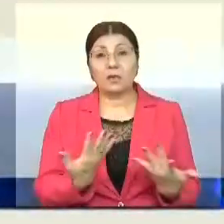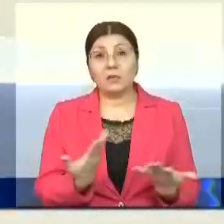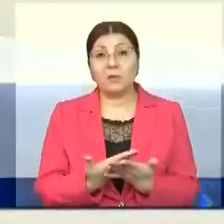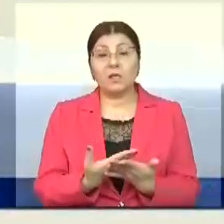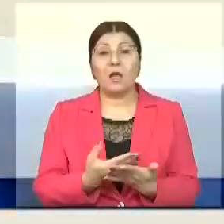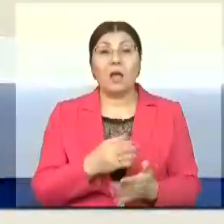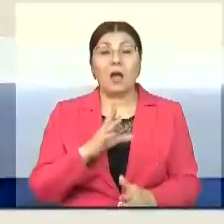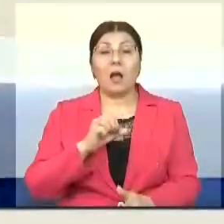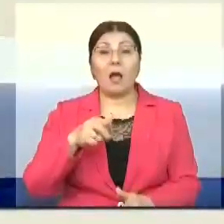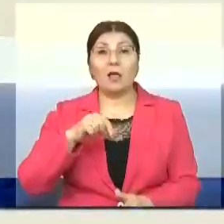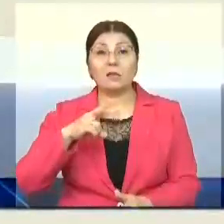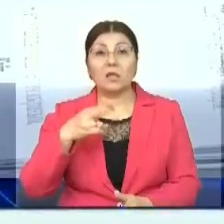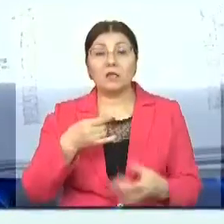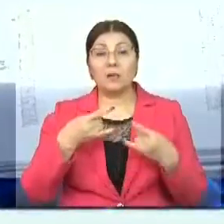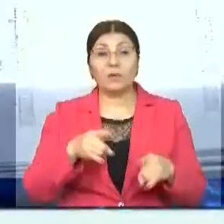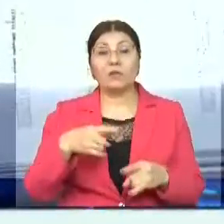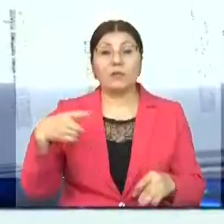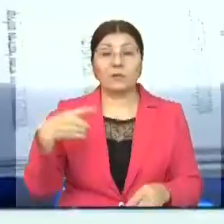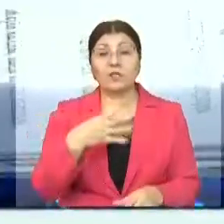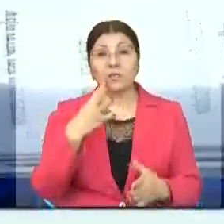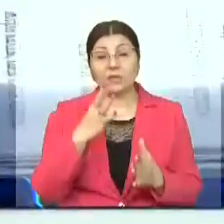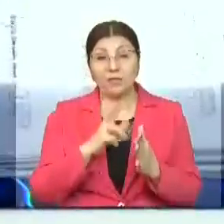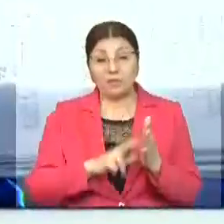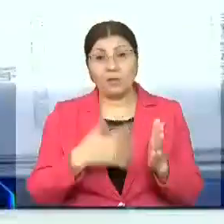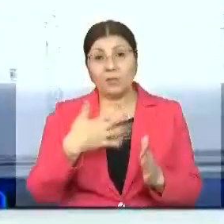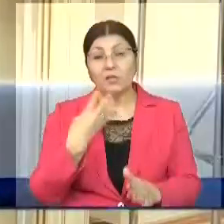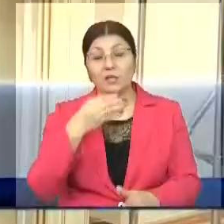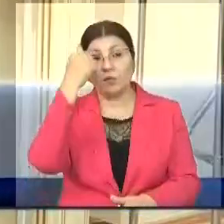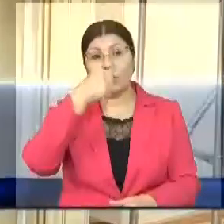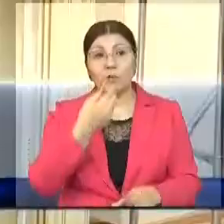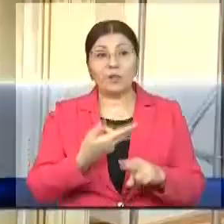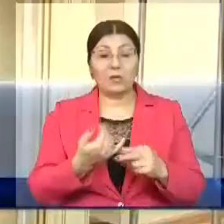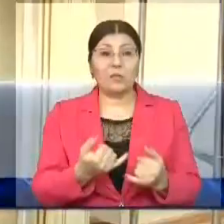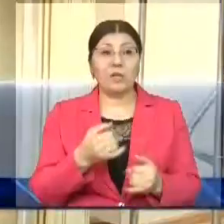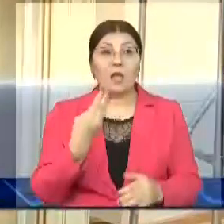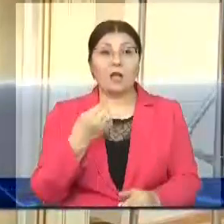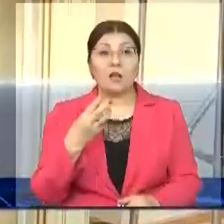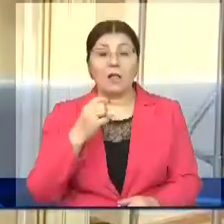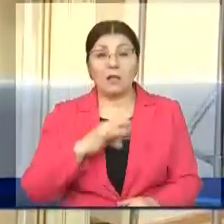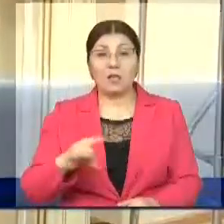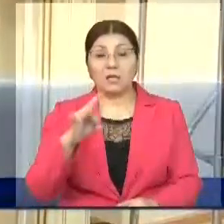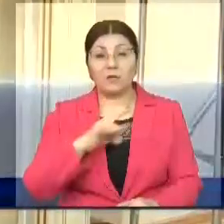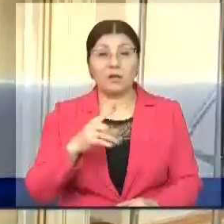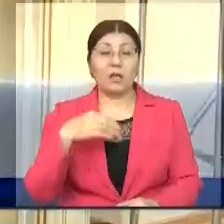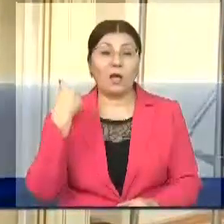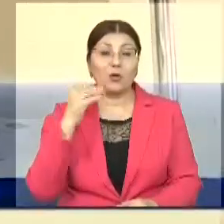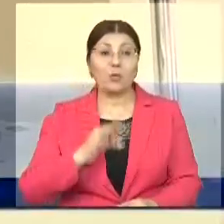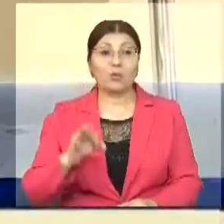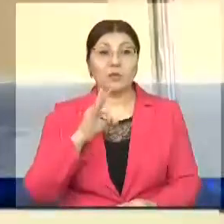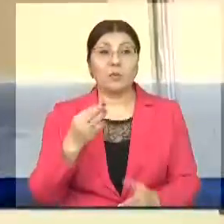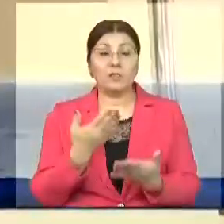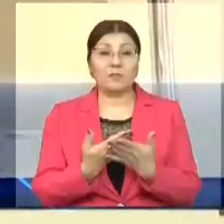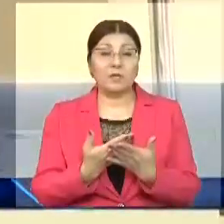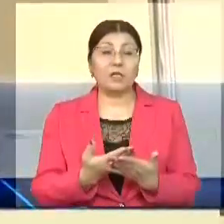Тлепбергенұлы родился в 1854 году на территории нынешнего Шалкарского района Актюбинской области. Мероприятие, посвященное